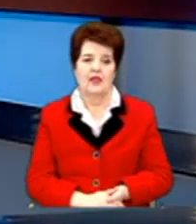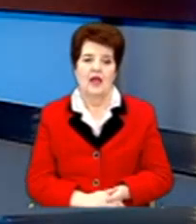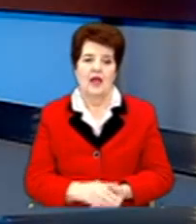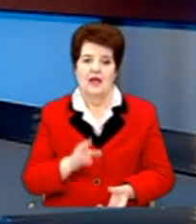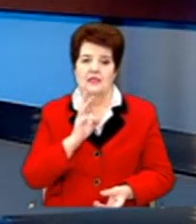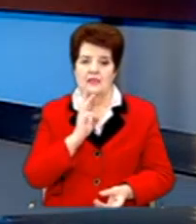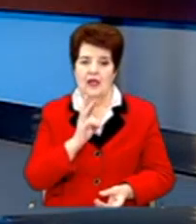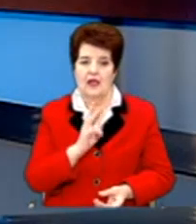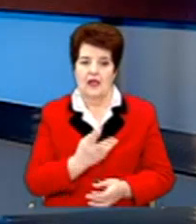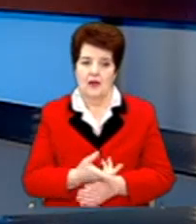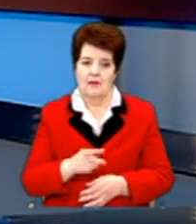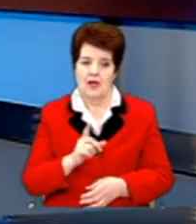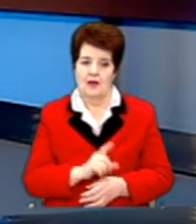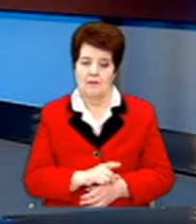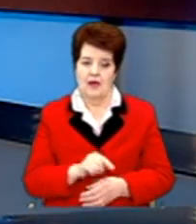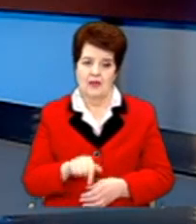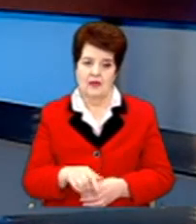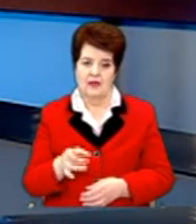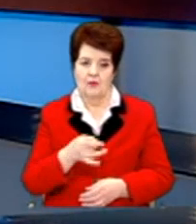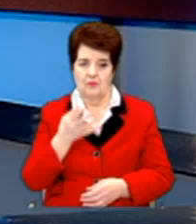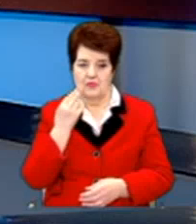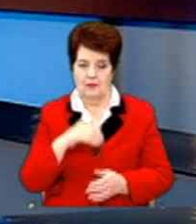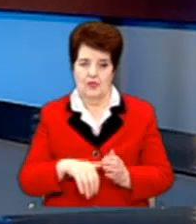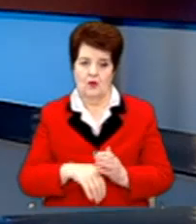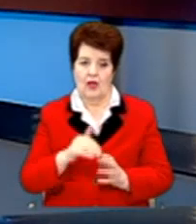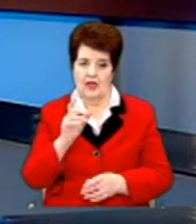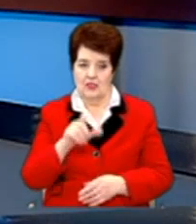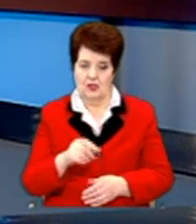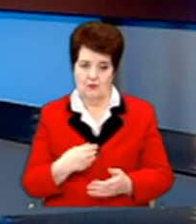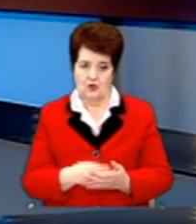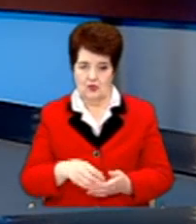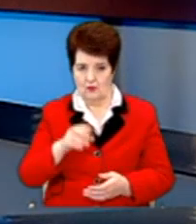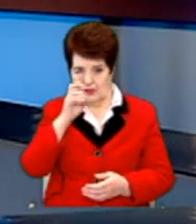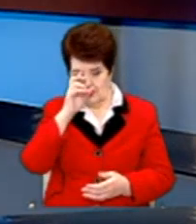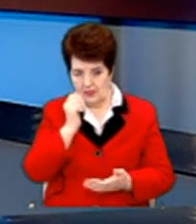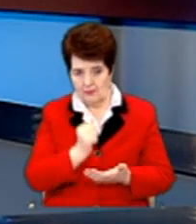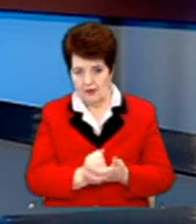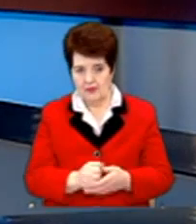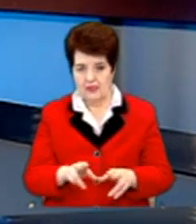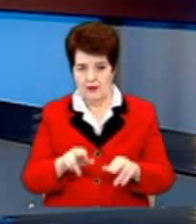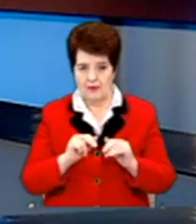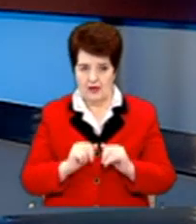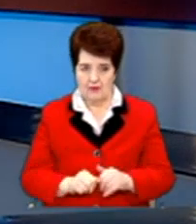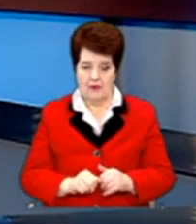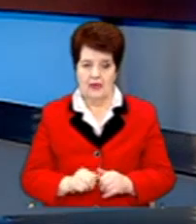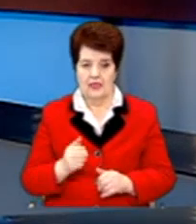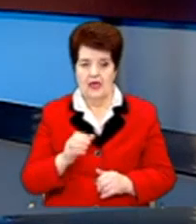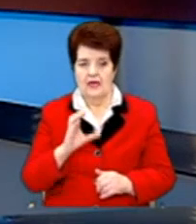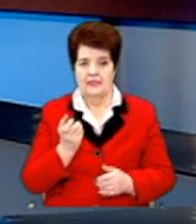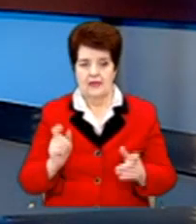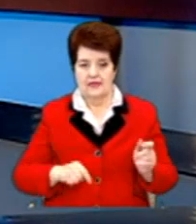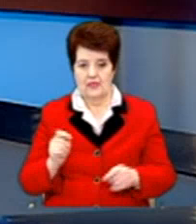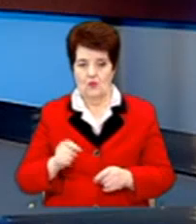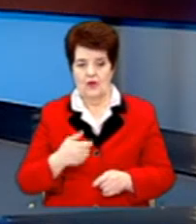Salarii mai mari pentru aleșii poporului din Republica Moldova. Potrivit legii bugetului de stat aprobat de Parlament la finalul sesiunii trecute,